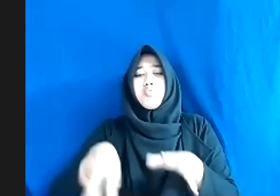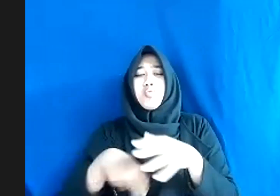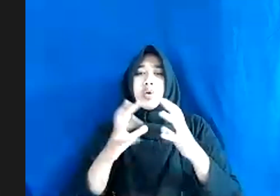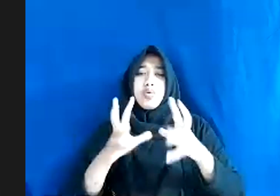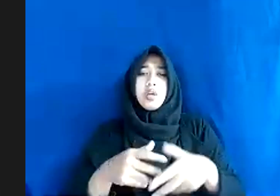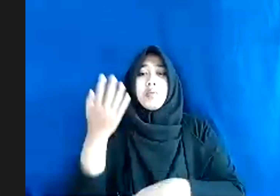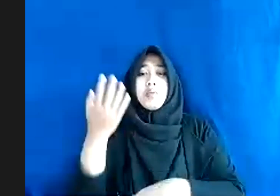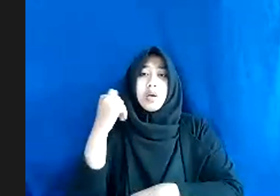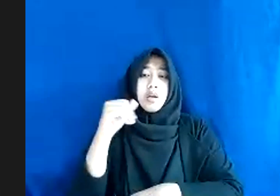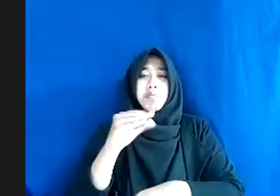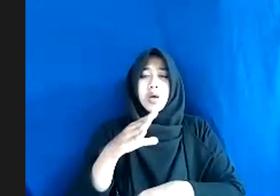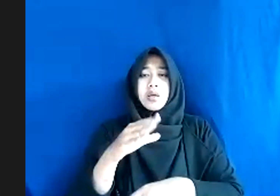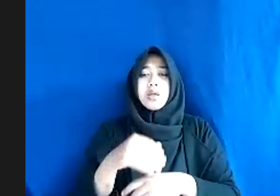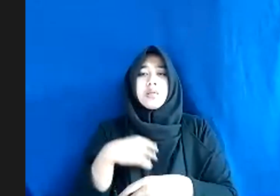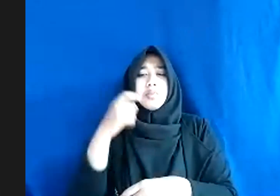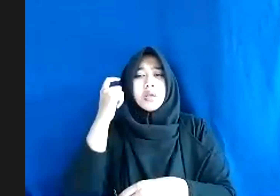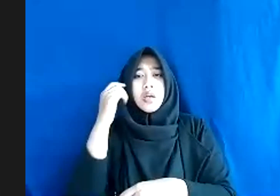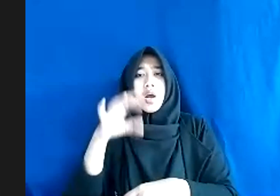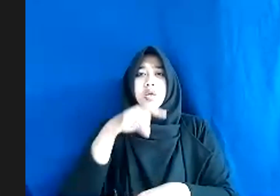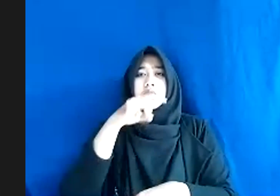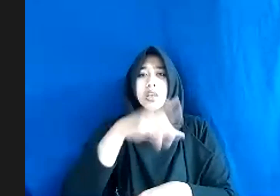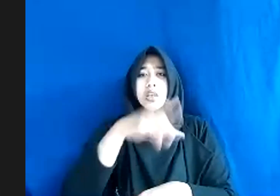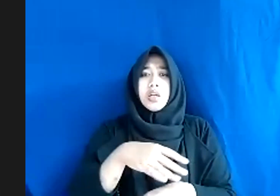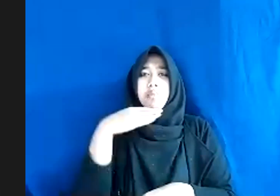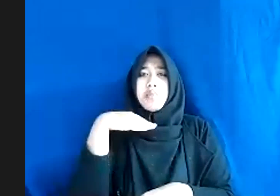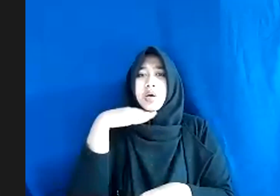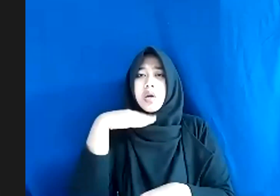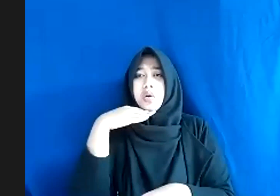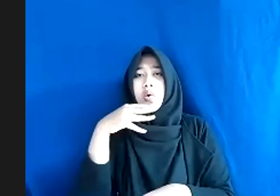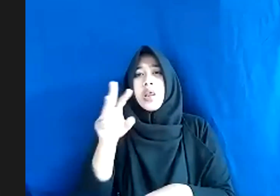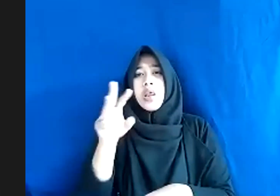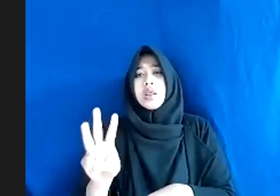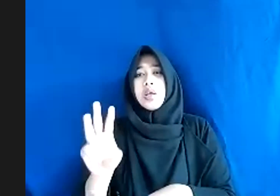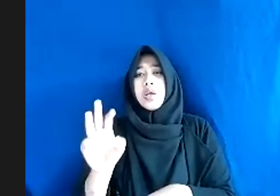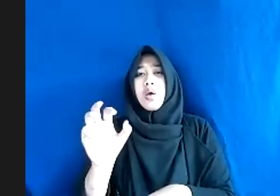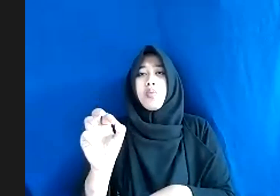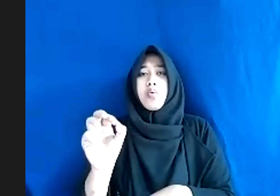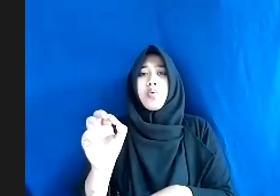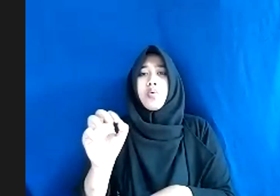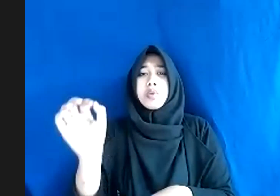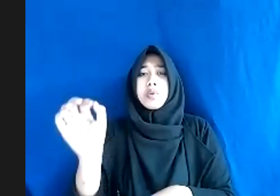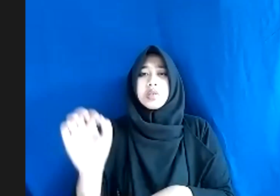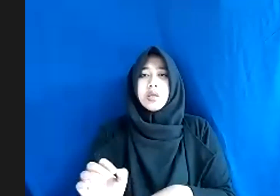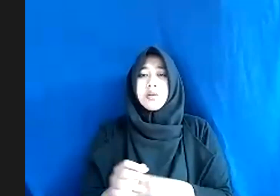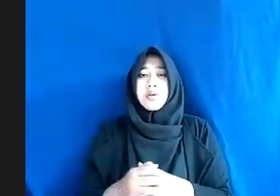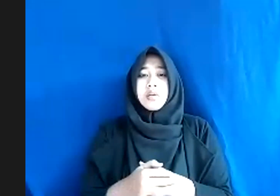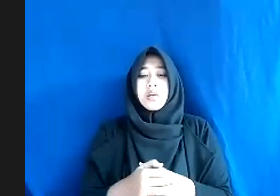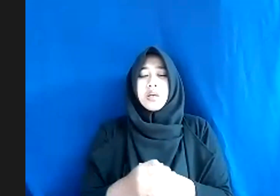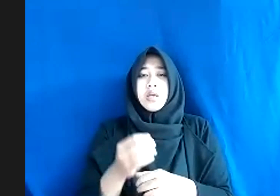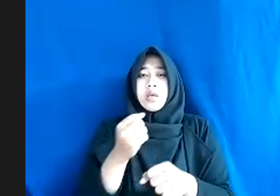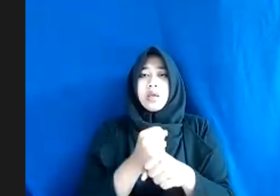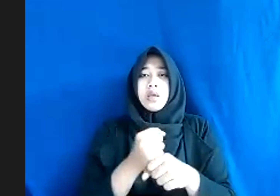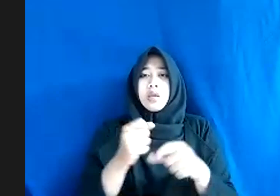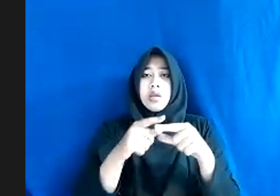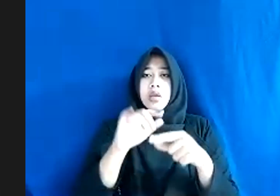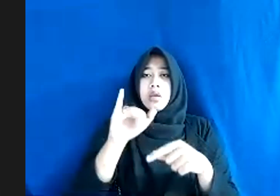sampai 30%, 30% gitu ya. Gaji dokter, perawat pun dipotong karena memang nggak ada uang. Dan